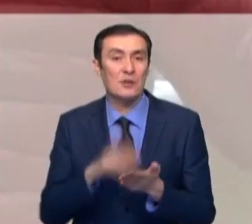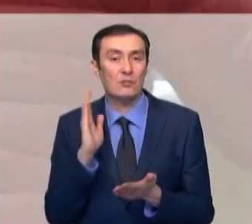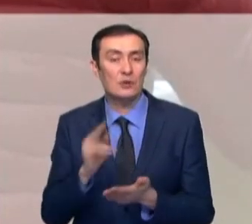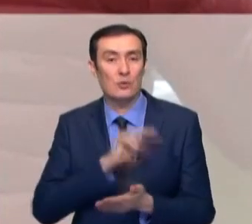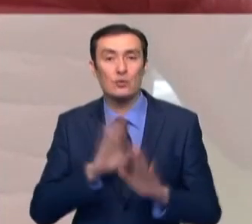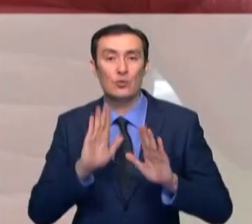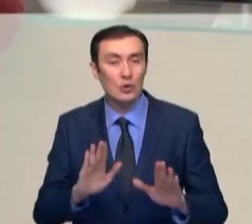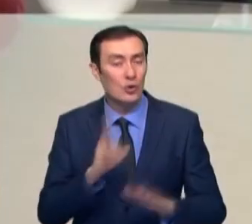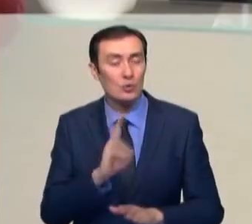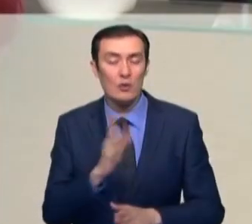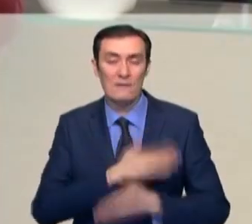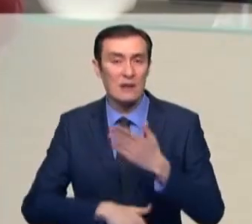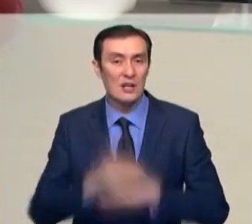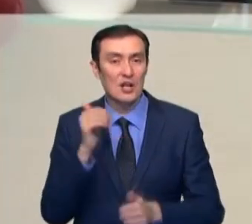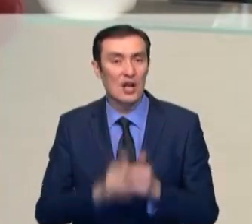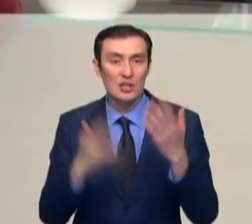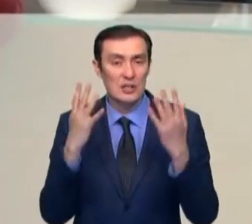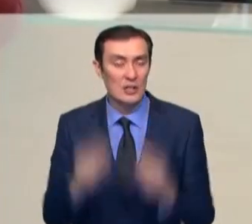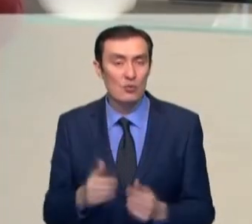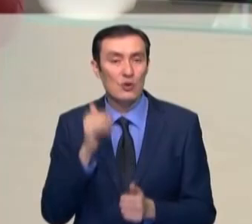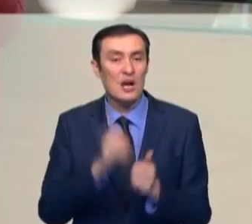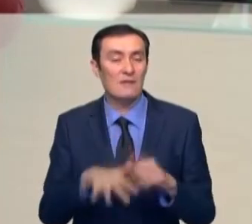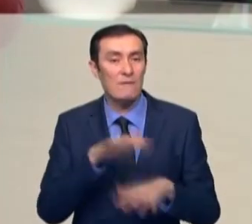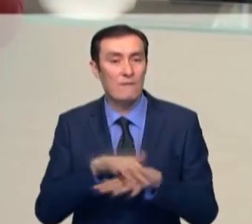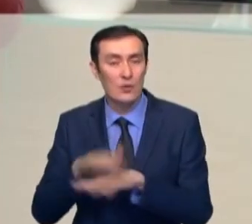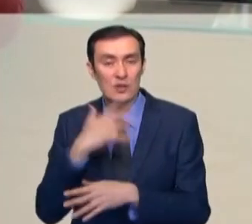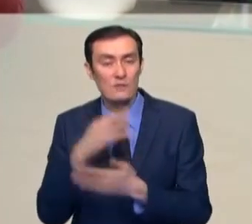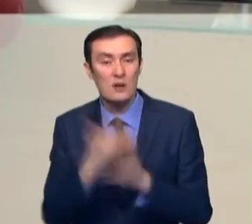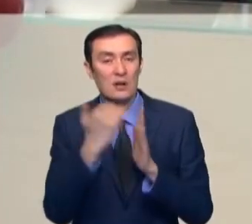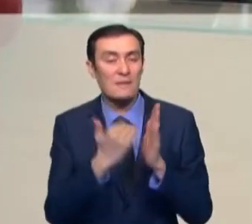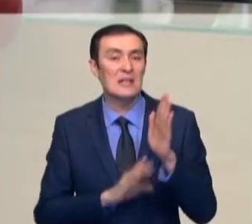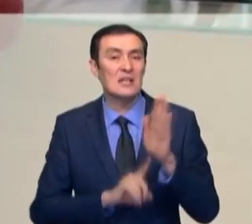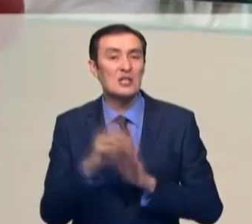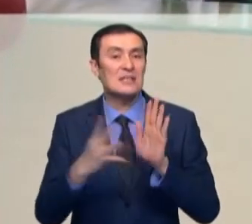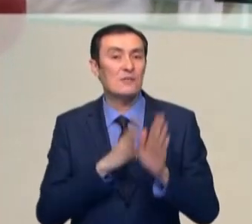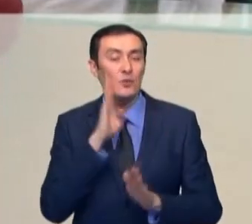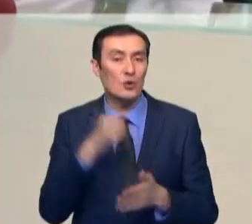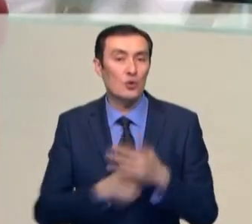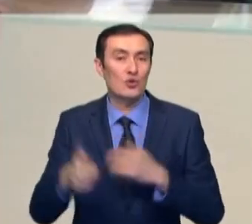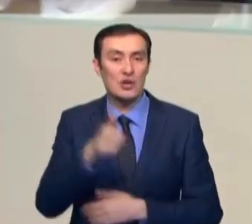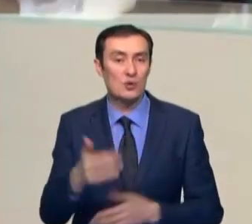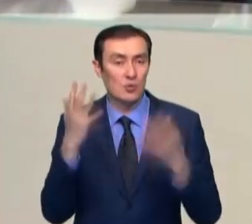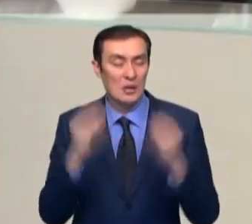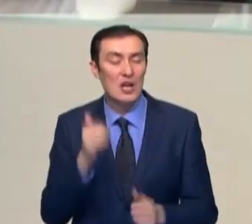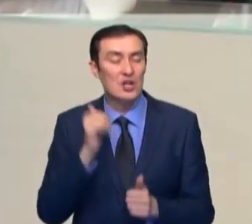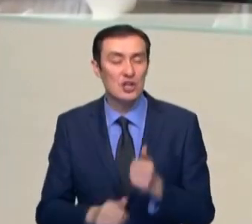людей, имеющих инвалидность. Каждый день у каждого фонда свой график с 9 утра до часу дня, ежедневно.